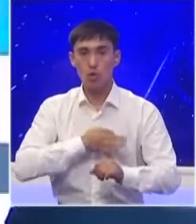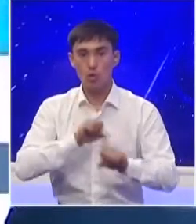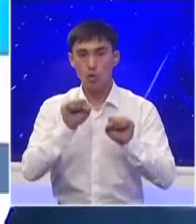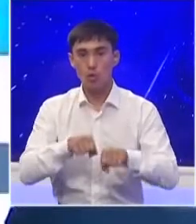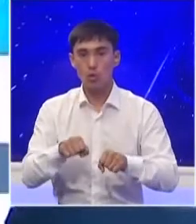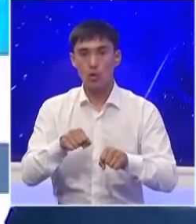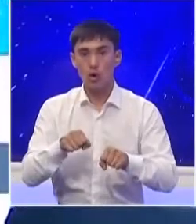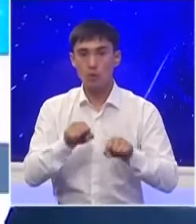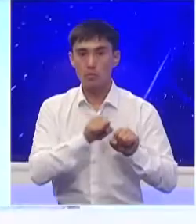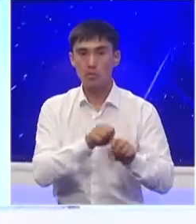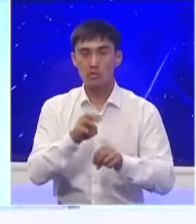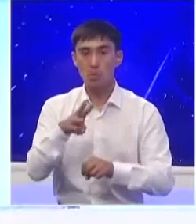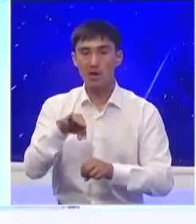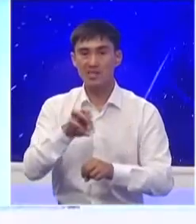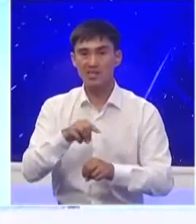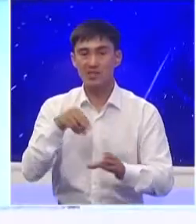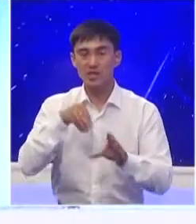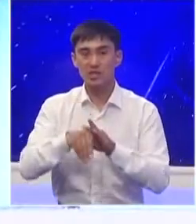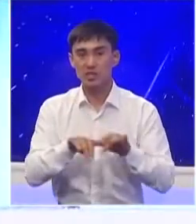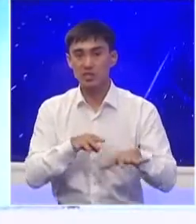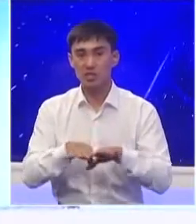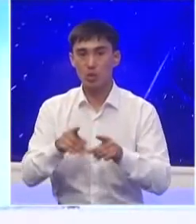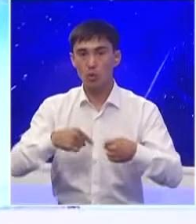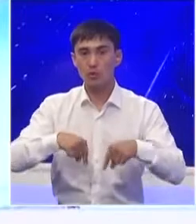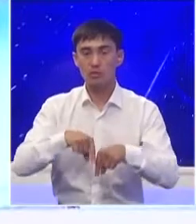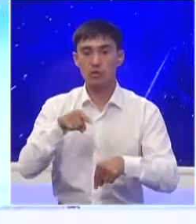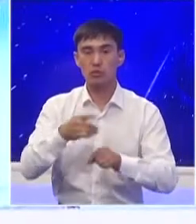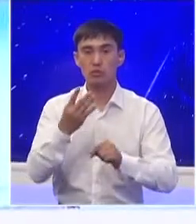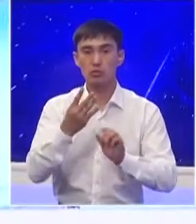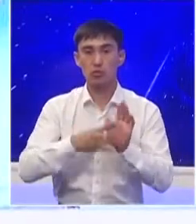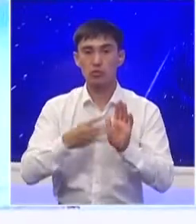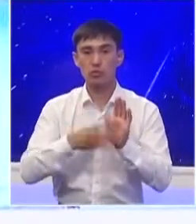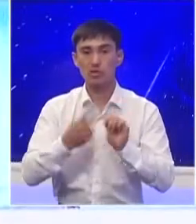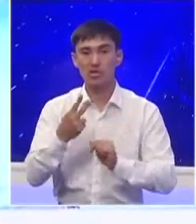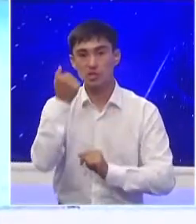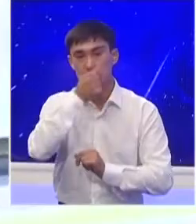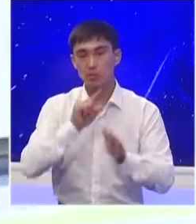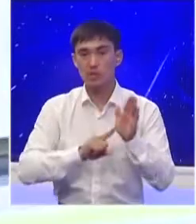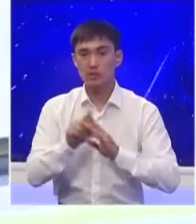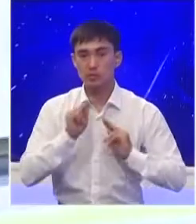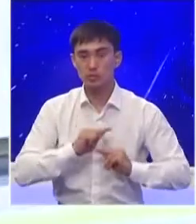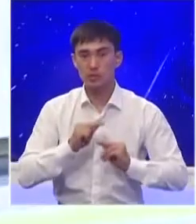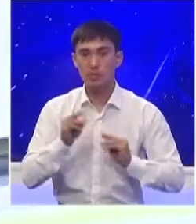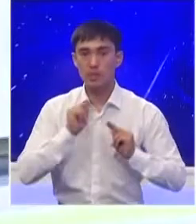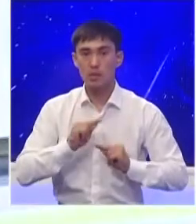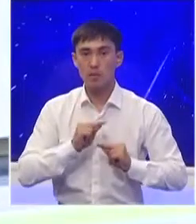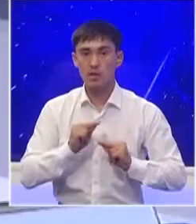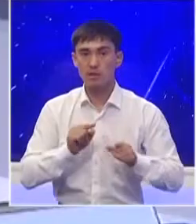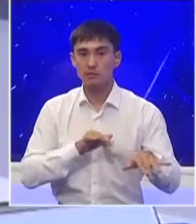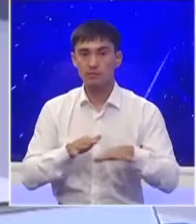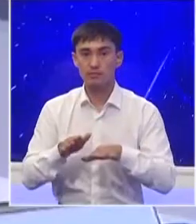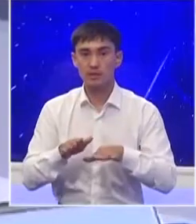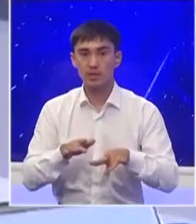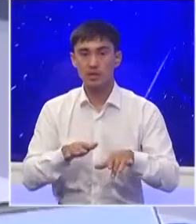Ішкі істер органдарында 1992 жылғы желтоқсаннан бастап қызмет атқарады. Еңбек жолын жедел қызметкерден бастап, қызмет және